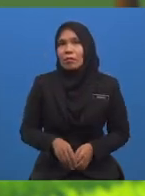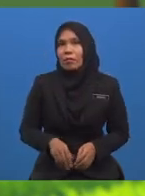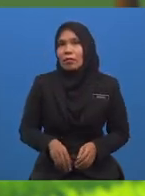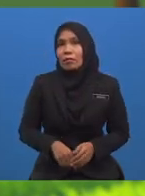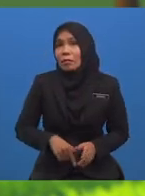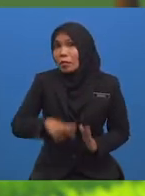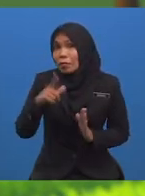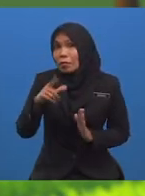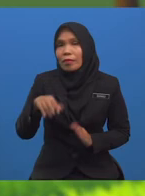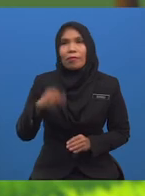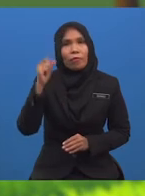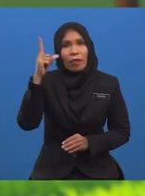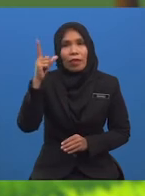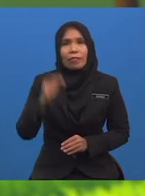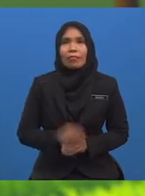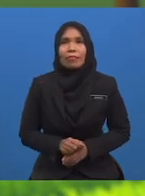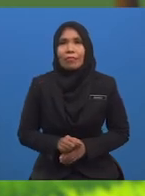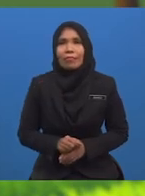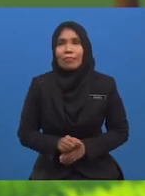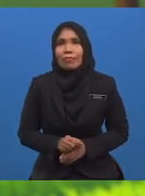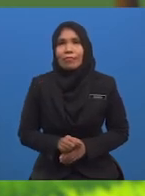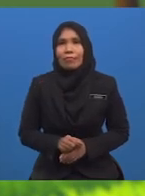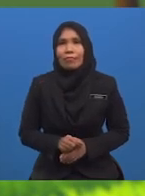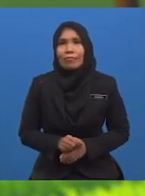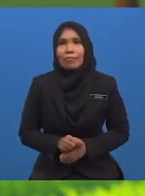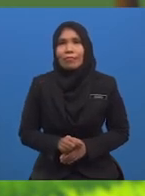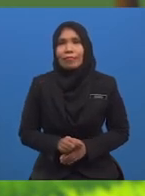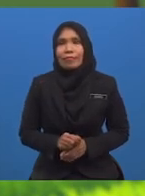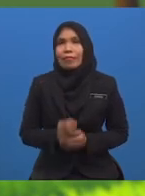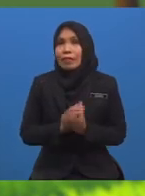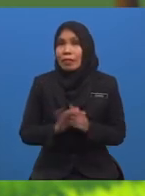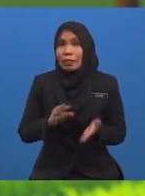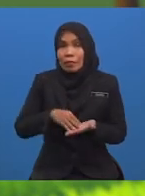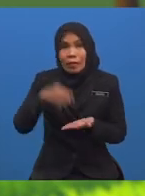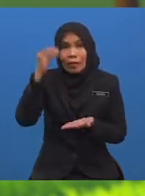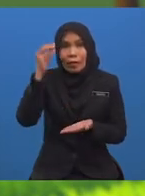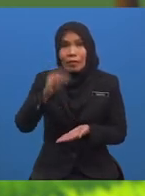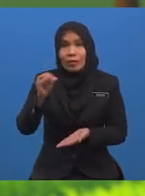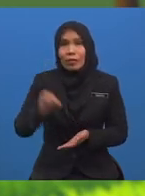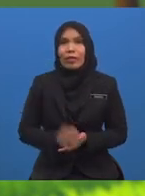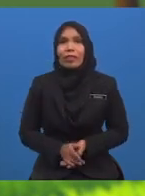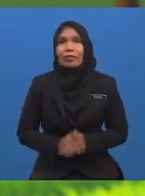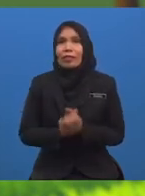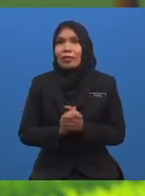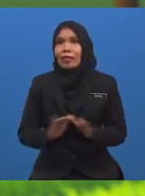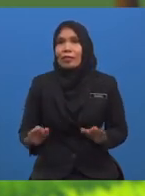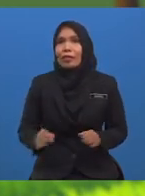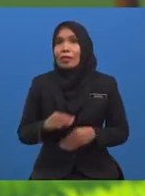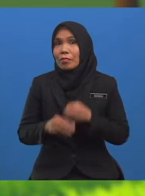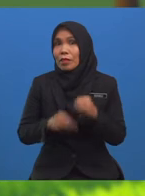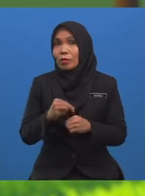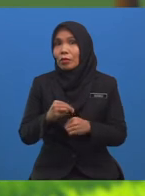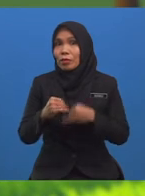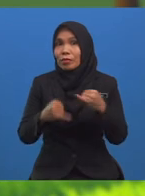dan jelas tentang topik tumbuhan. Selamat belajar murid-murid dan selamat maju